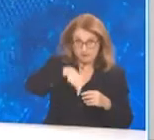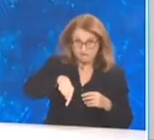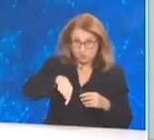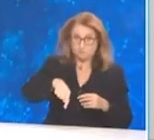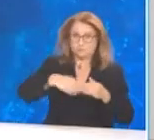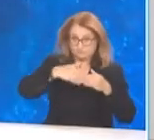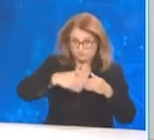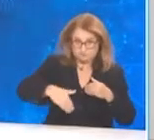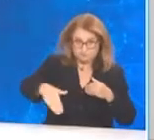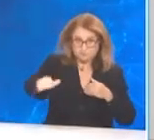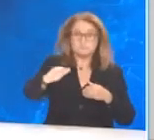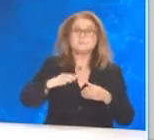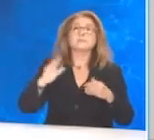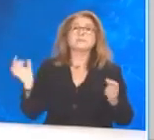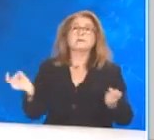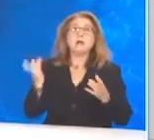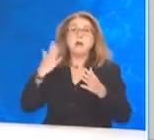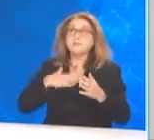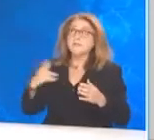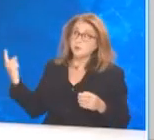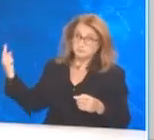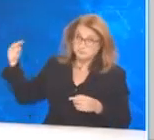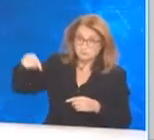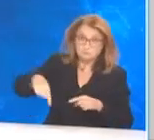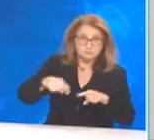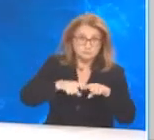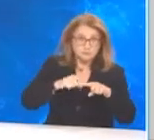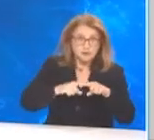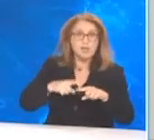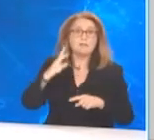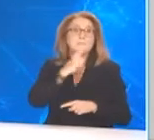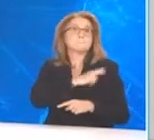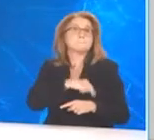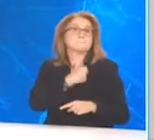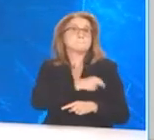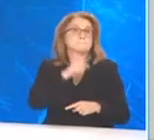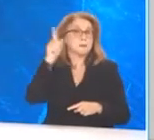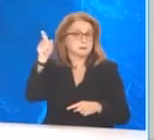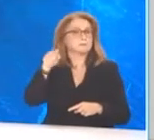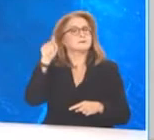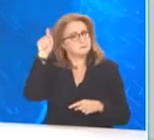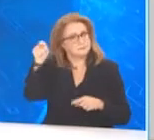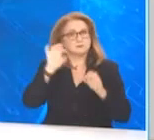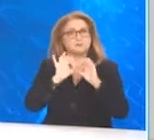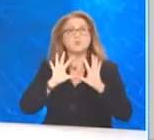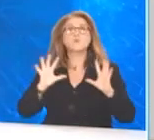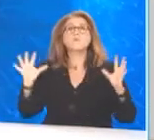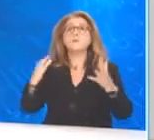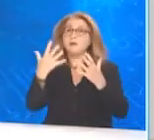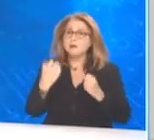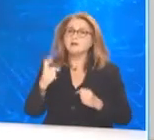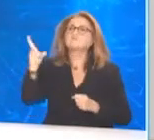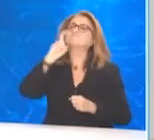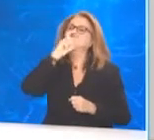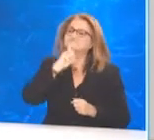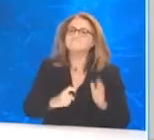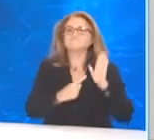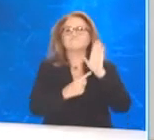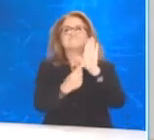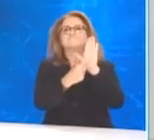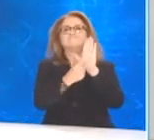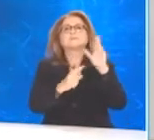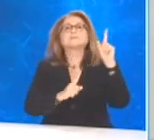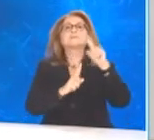αρνητικό μοριακό τεστ προκειμένου να μπουν στη χώρα και επισκέπτες από τη Μάλτα λόγω του αυξημένου επιδημιολογικού φορτίου που παρατηρείται στη χώρα